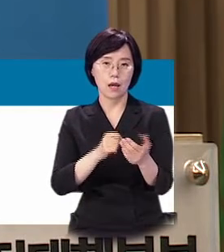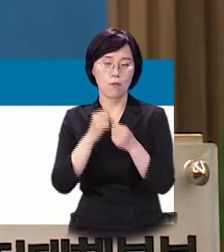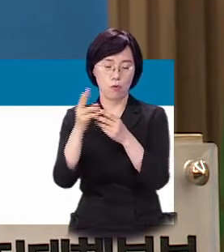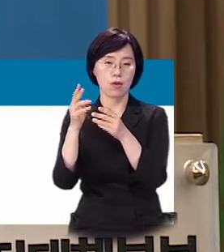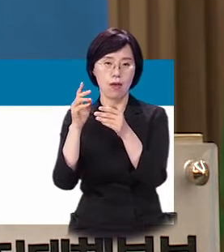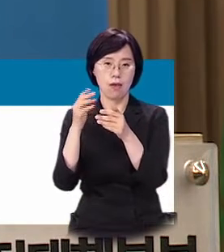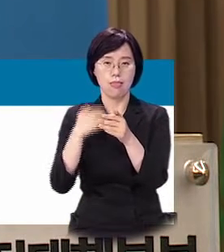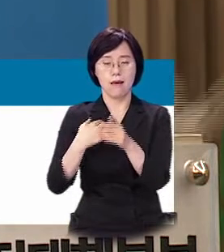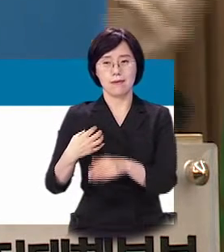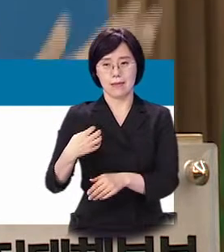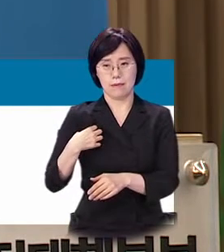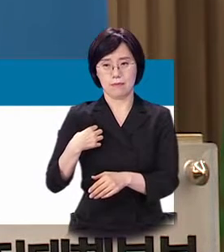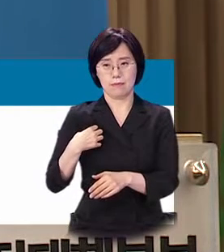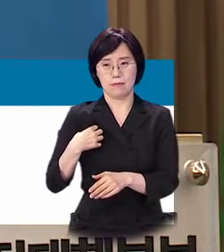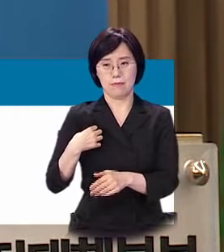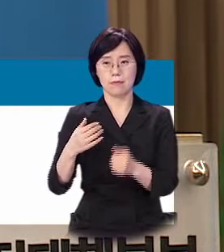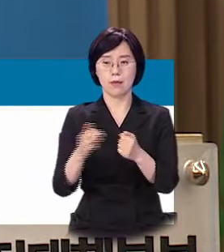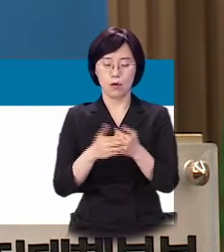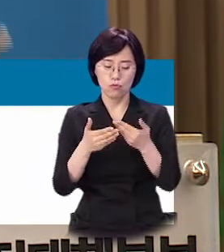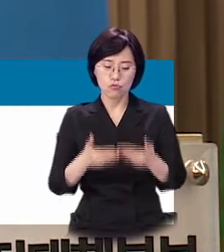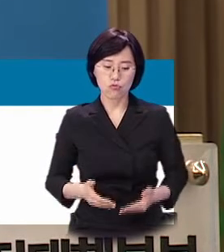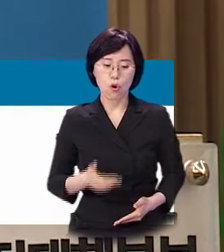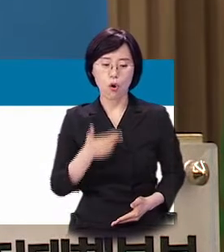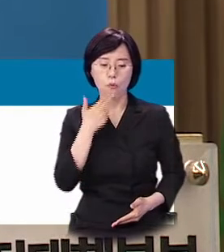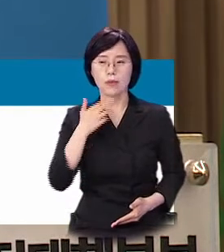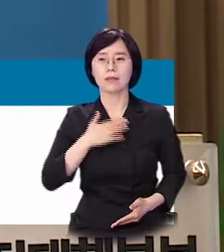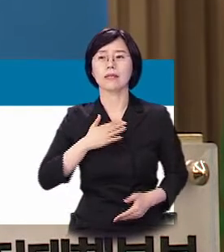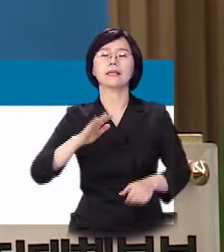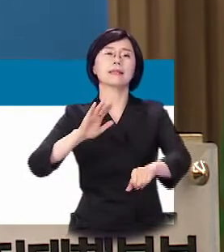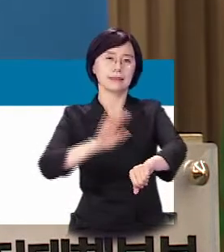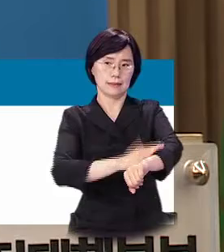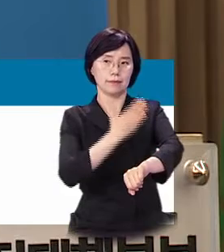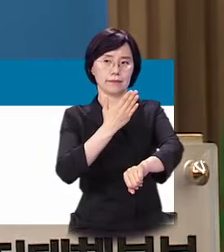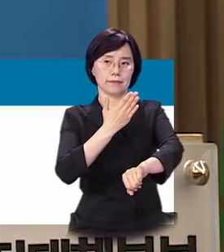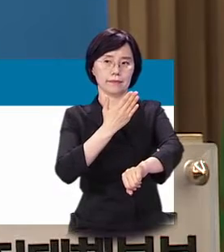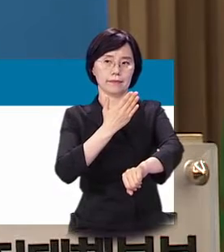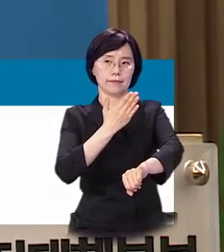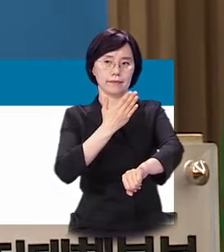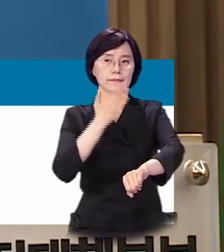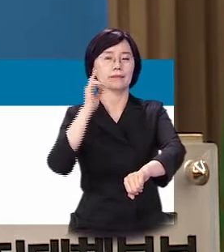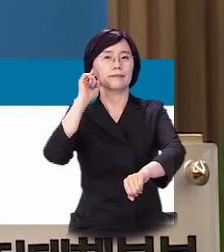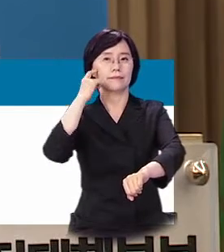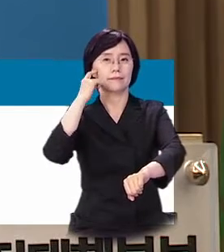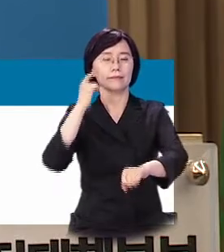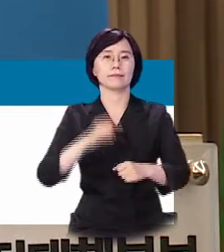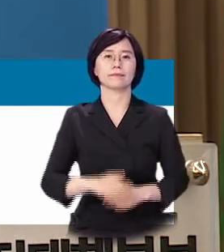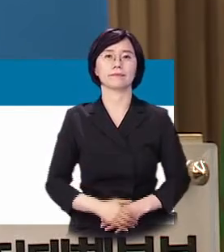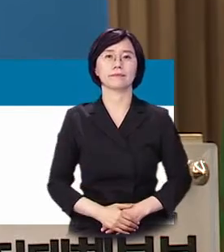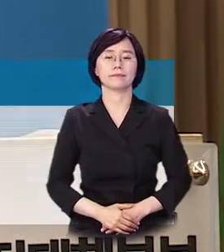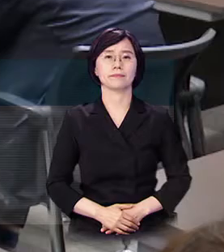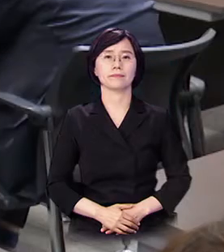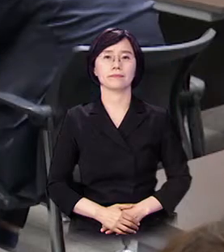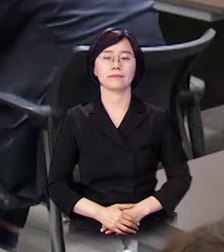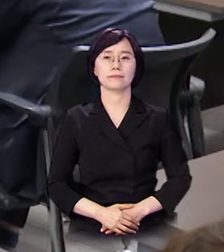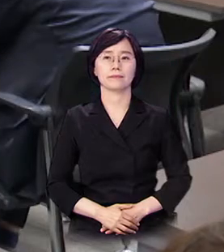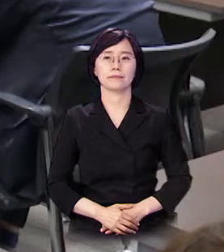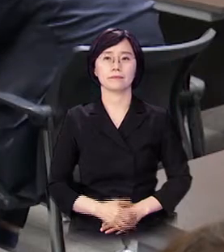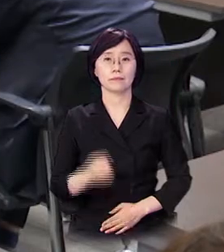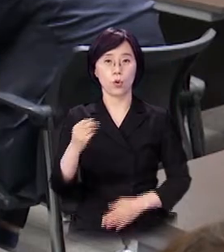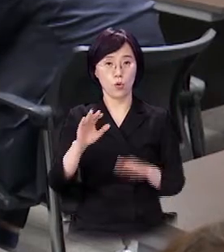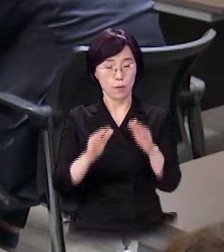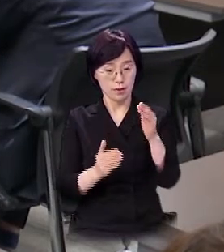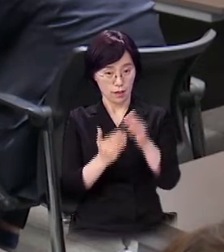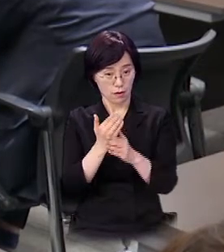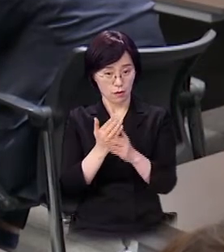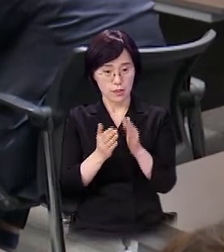한 겁니다. 그 또한 제가 보건대는 신중치 못한 저의 불찰이었다고 생각합니다. 또 이번